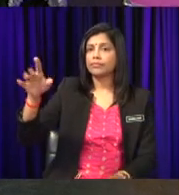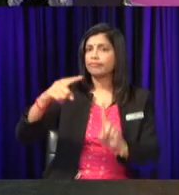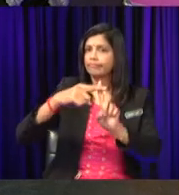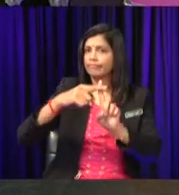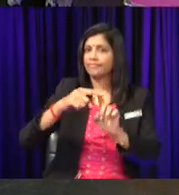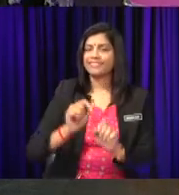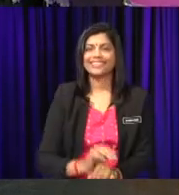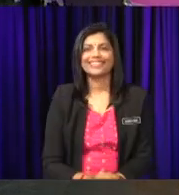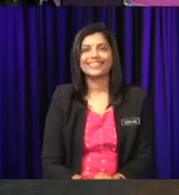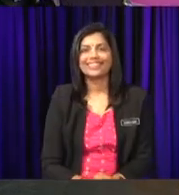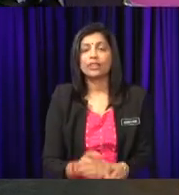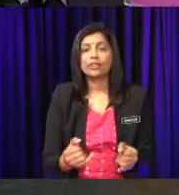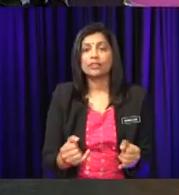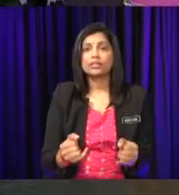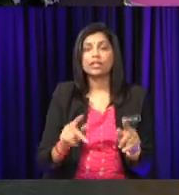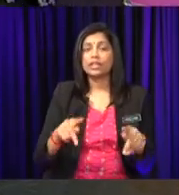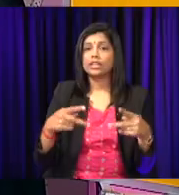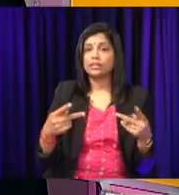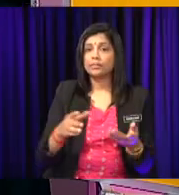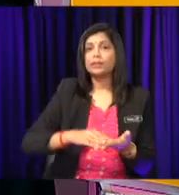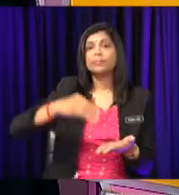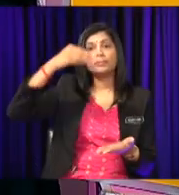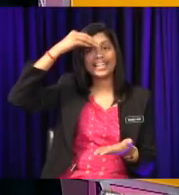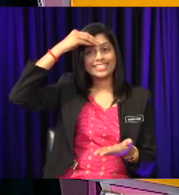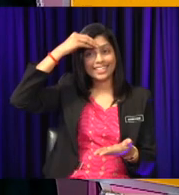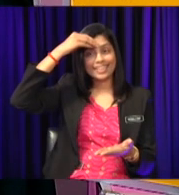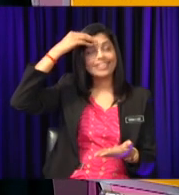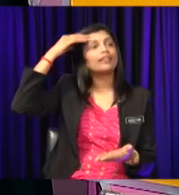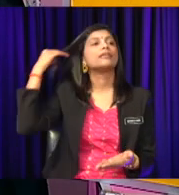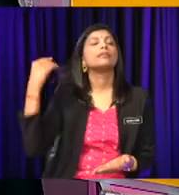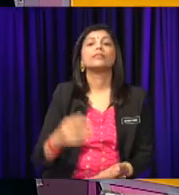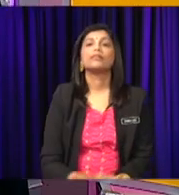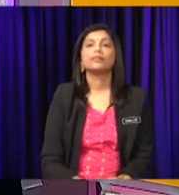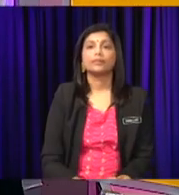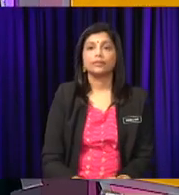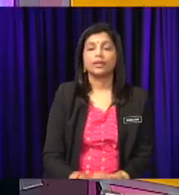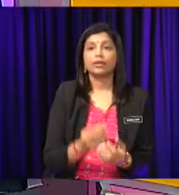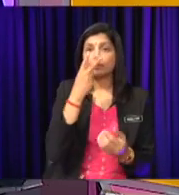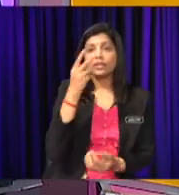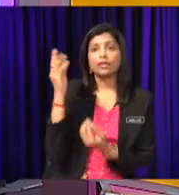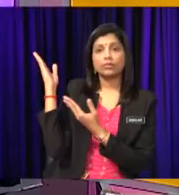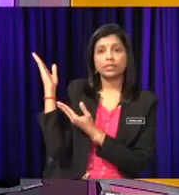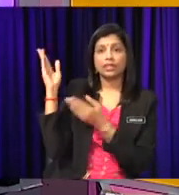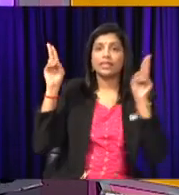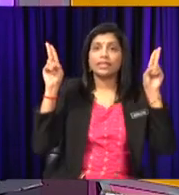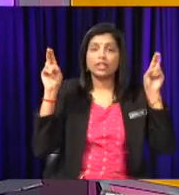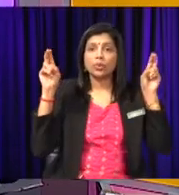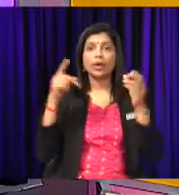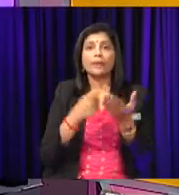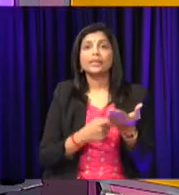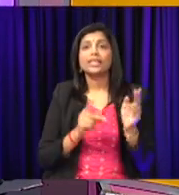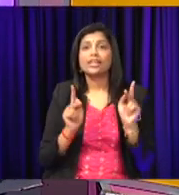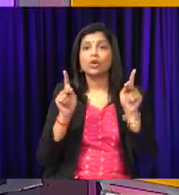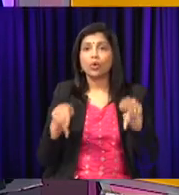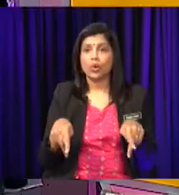kita terus kepada si Ema yang pertama yaitu pengenalan baik untuk hari ini kita akan mulutkan dengan satu